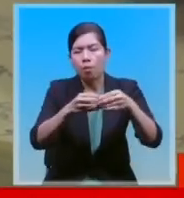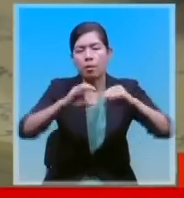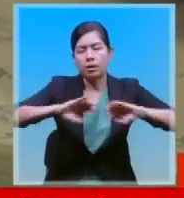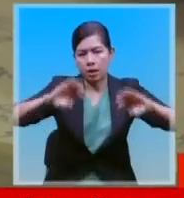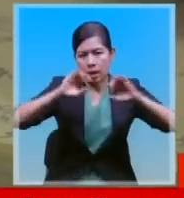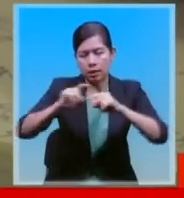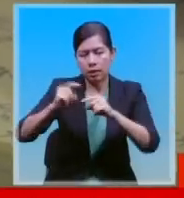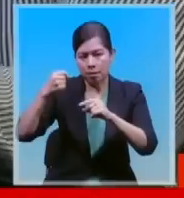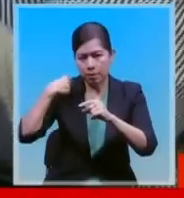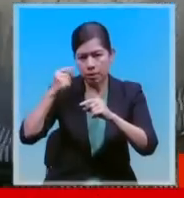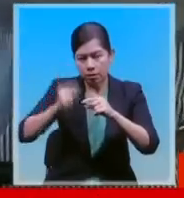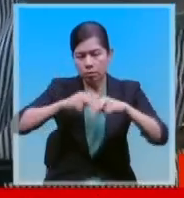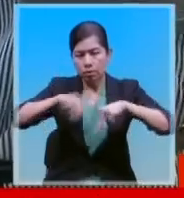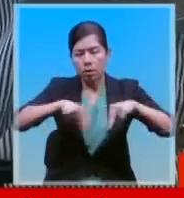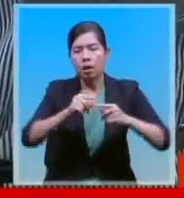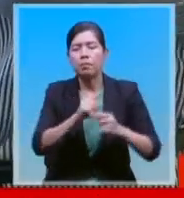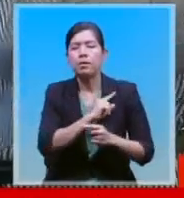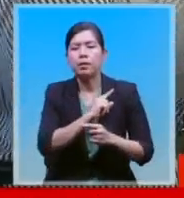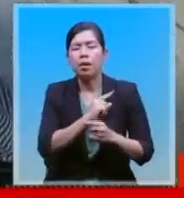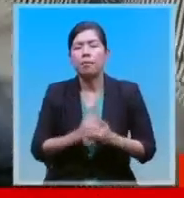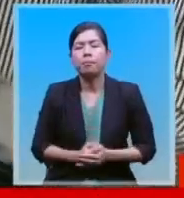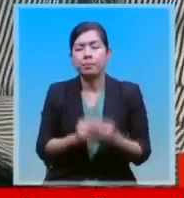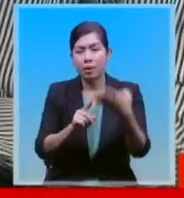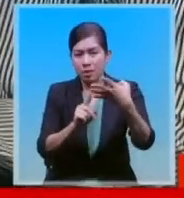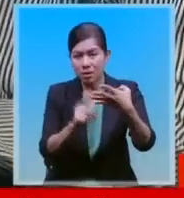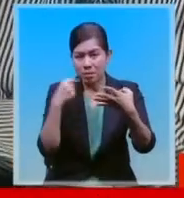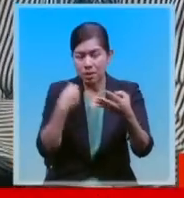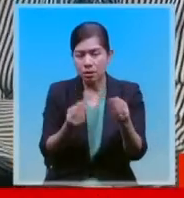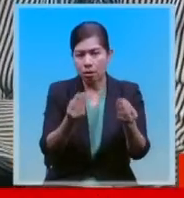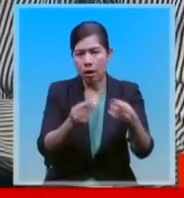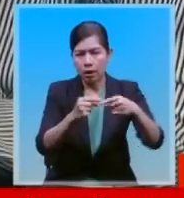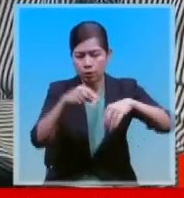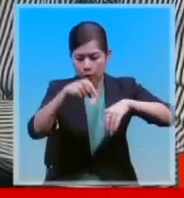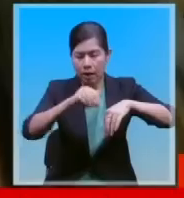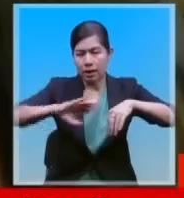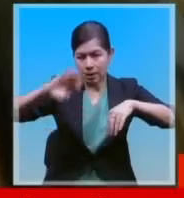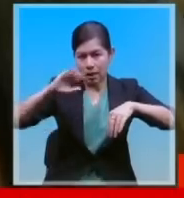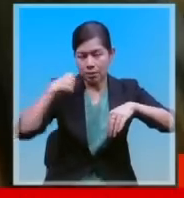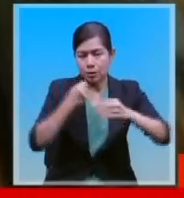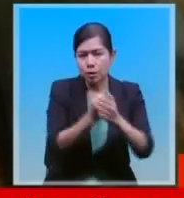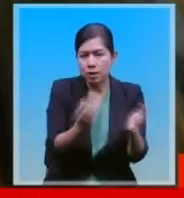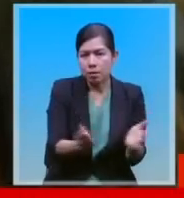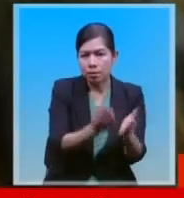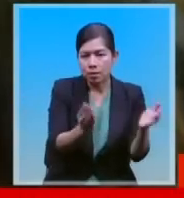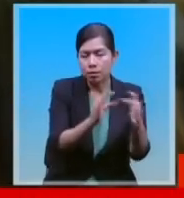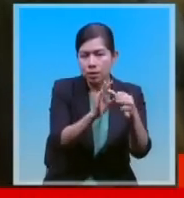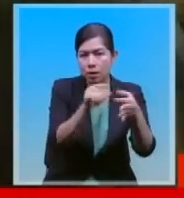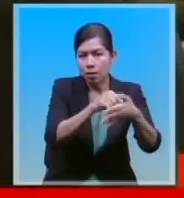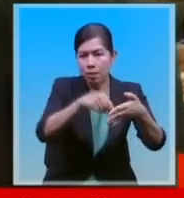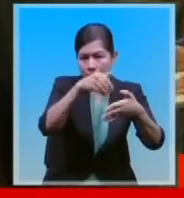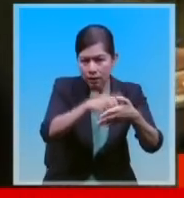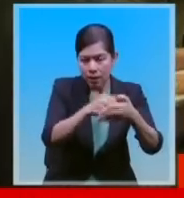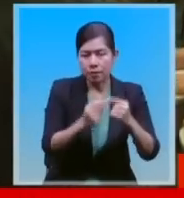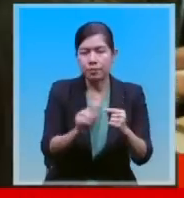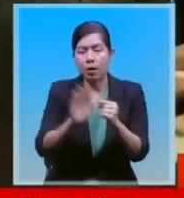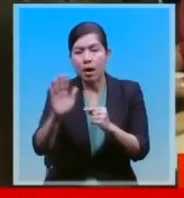นั้นๆ 4. ให้หน่วยงานราชการสนับสนุนพื้นที่จัดการเลือกตั้ง5ให้สนับสนุนสถานที่ราชการในการติดป้